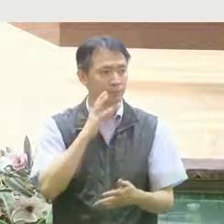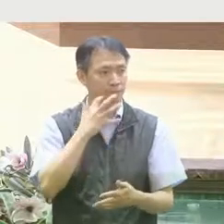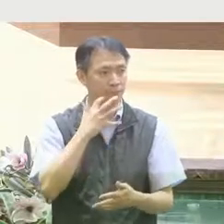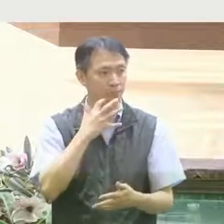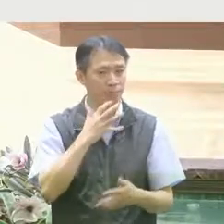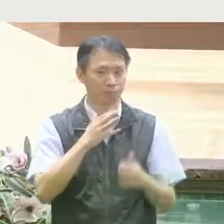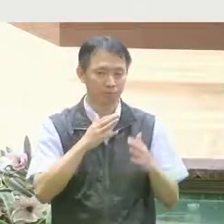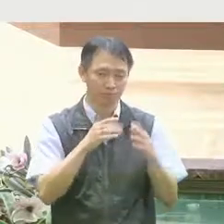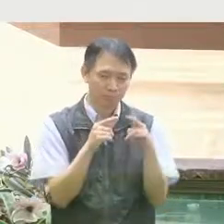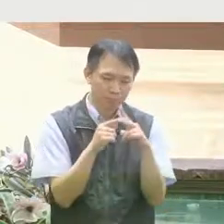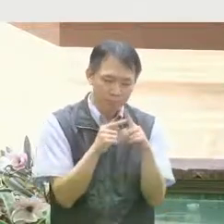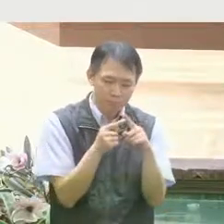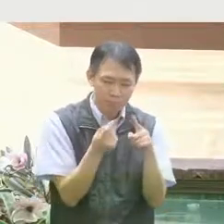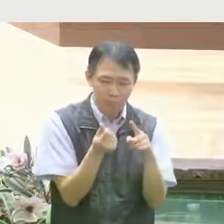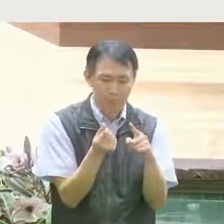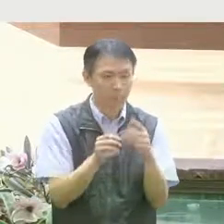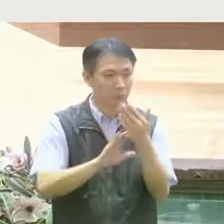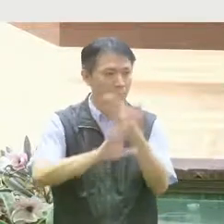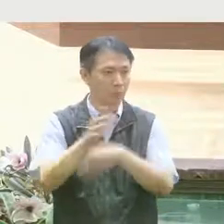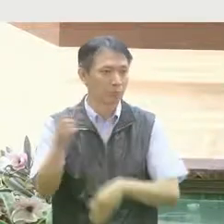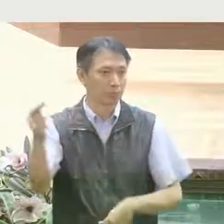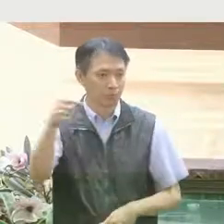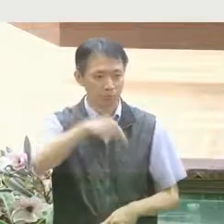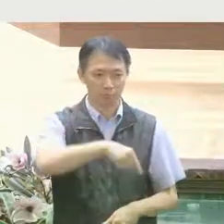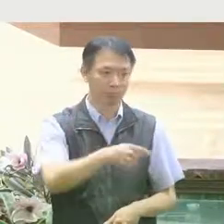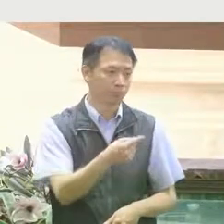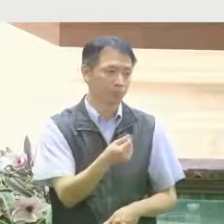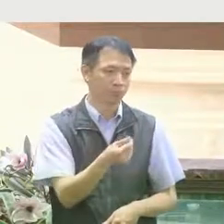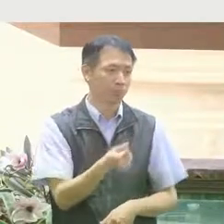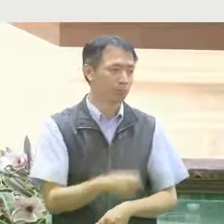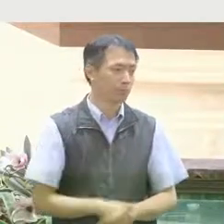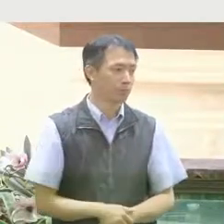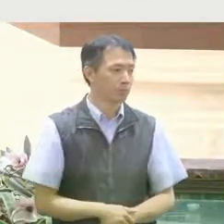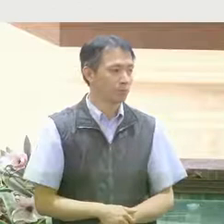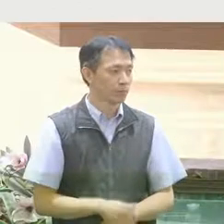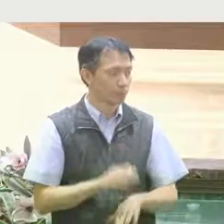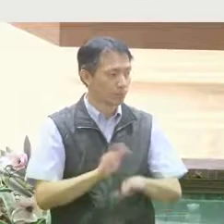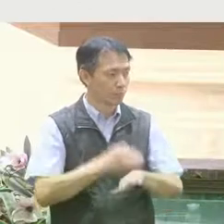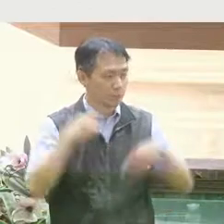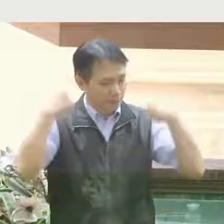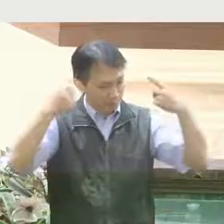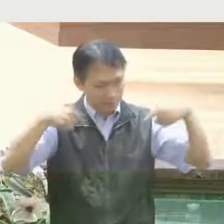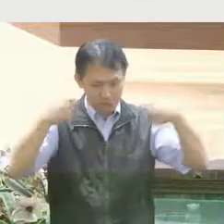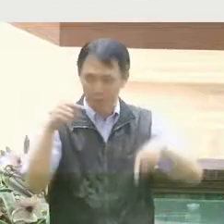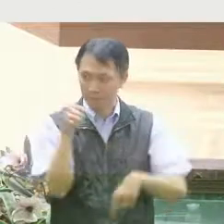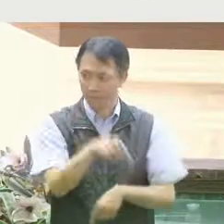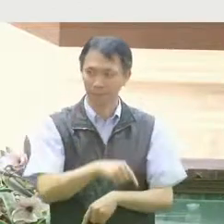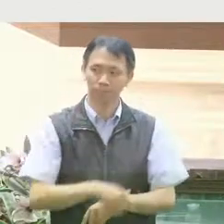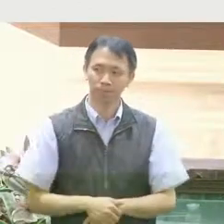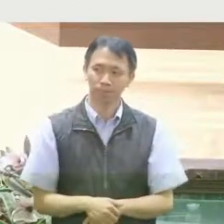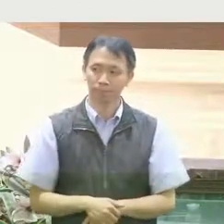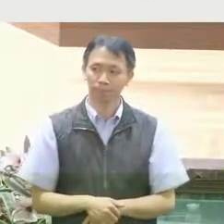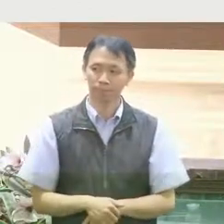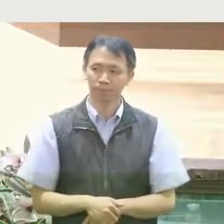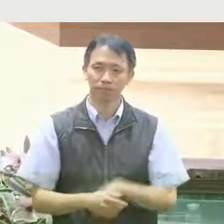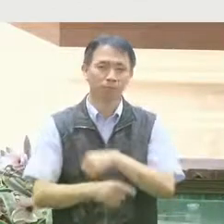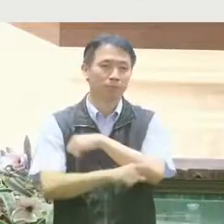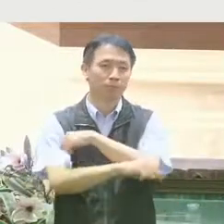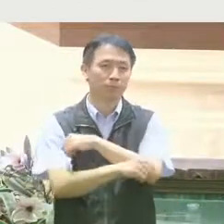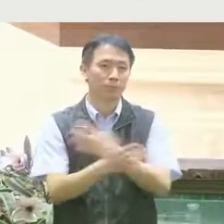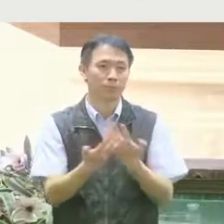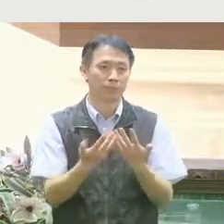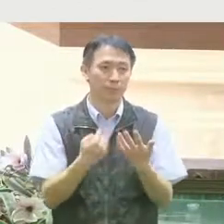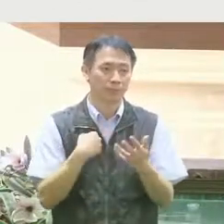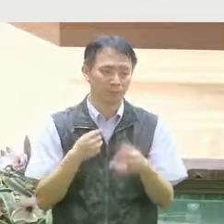场很小，外地的电信商也不紧张去及时的处理问题。最后我只好加